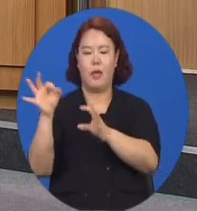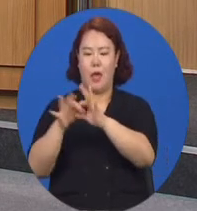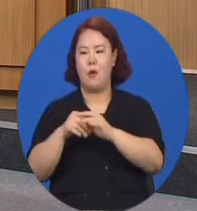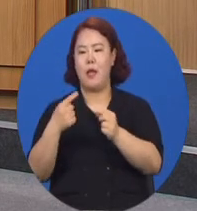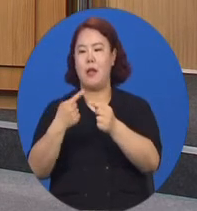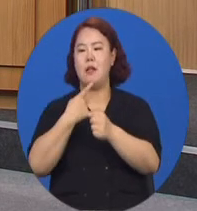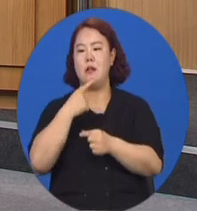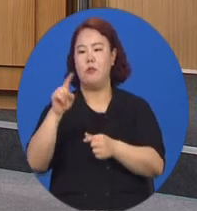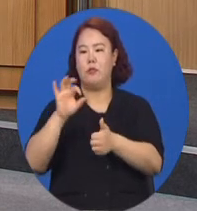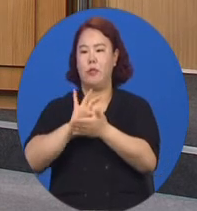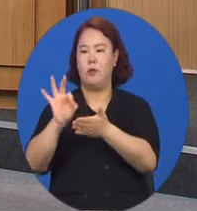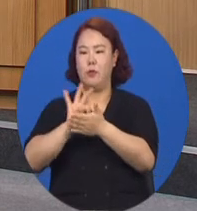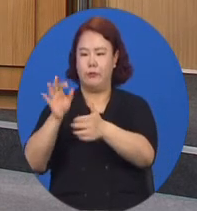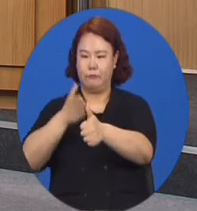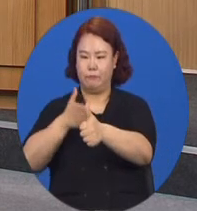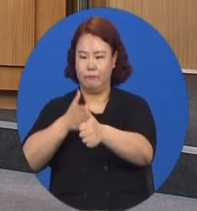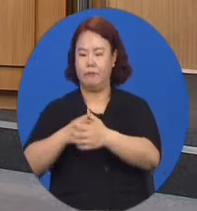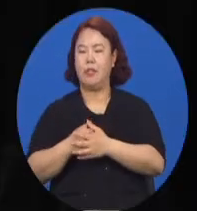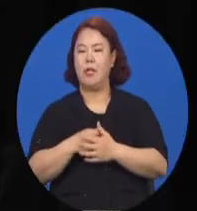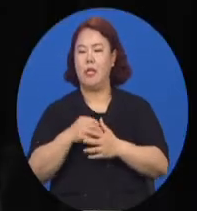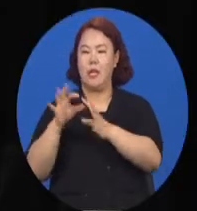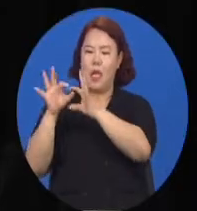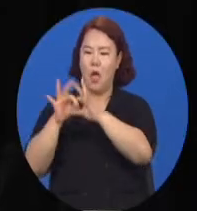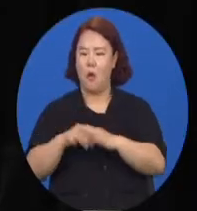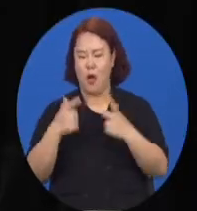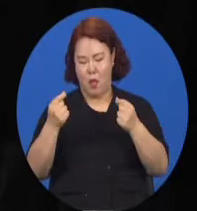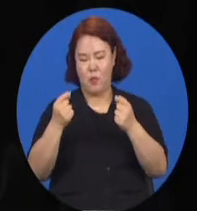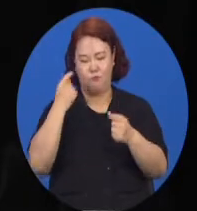주시죠. 계속 이어서 같은 네네. 네.